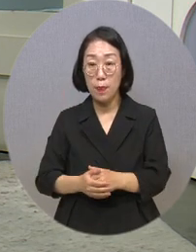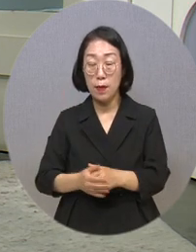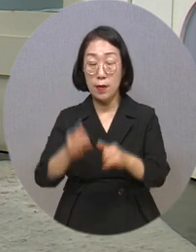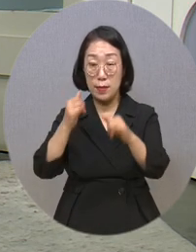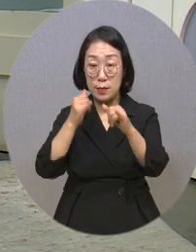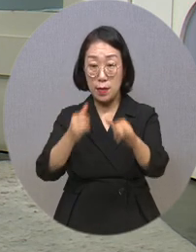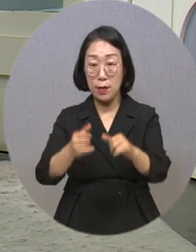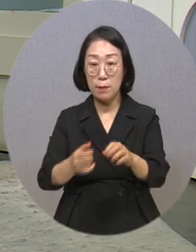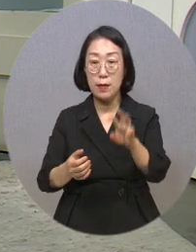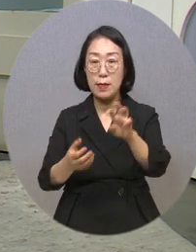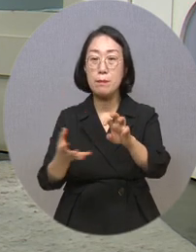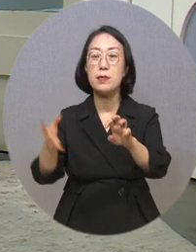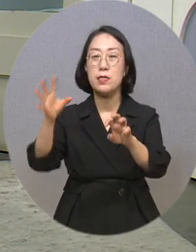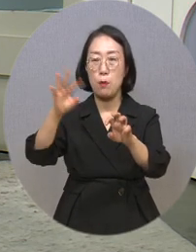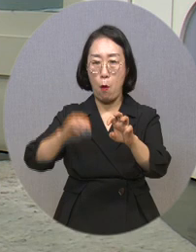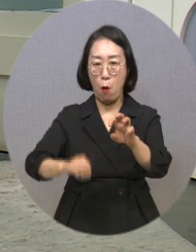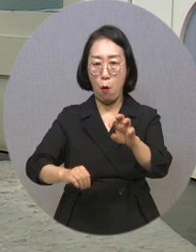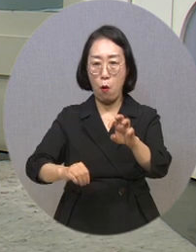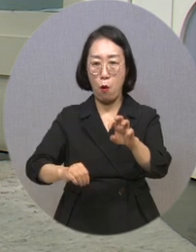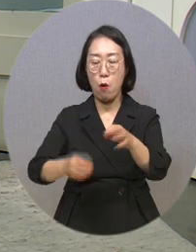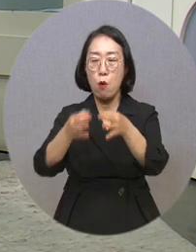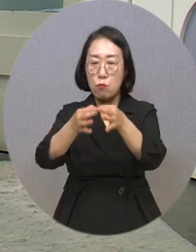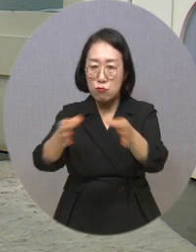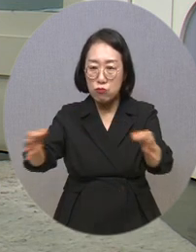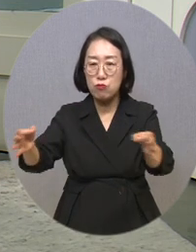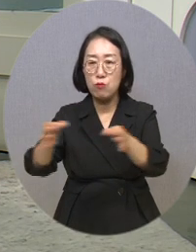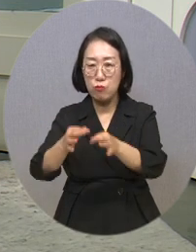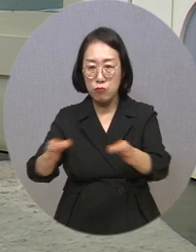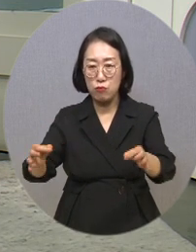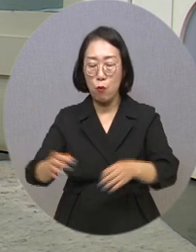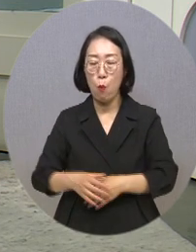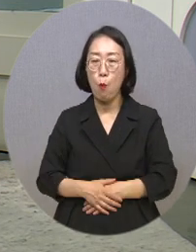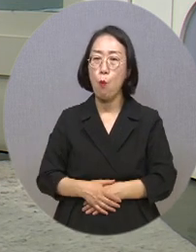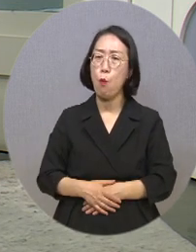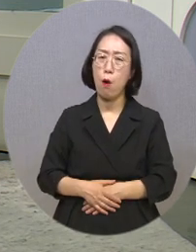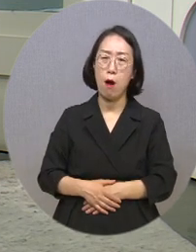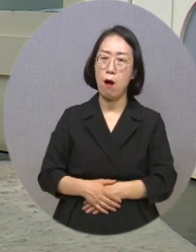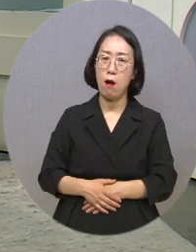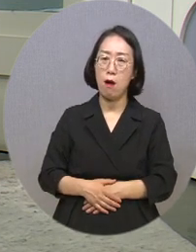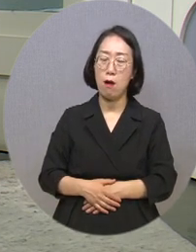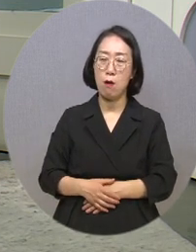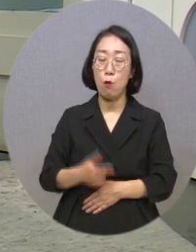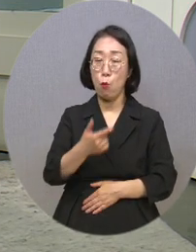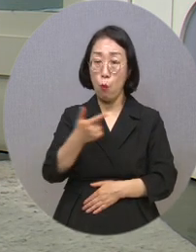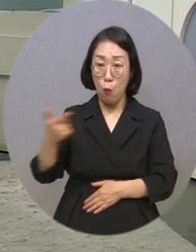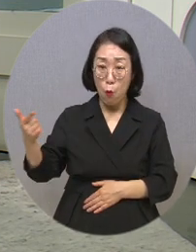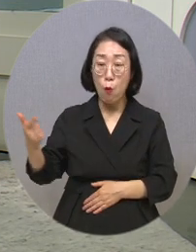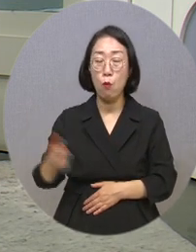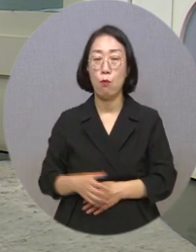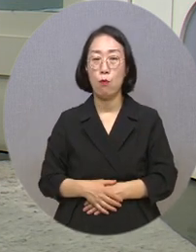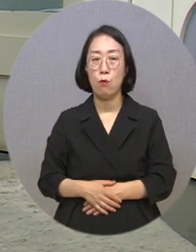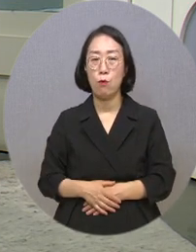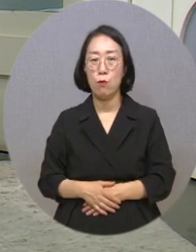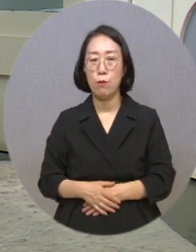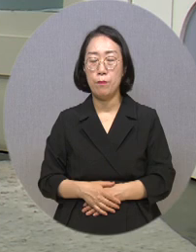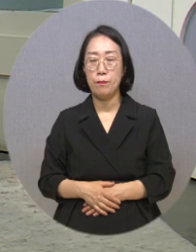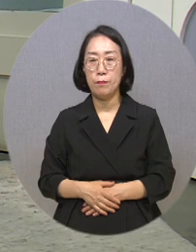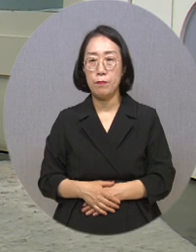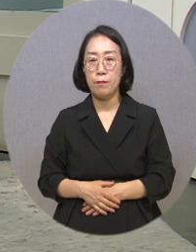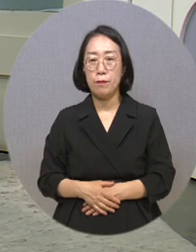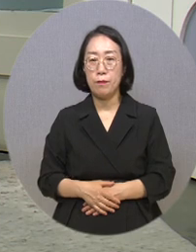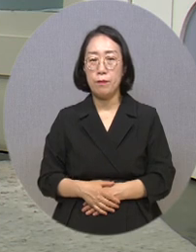게 한 30억은 될 겁니다. 아. 네. 그러니까 근데 대단한 장학 대단인데요. 근데 그러니까 저기